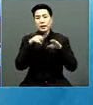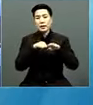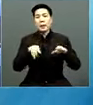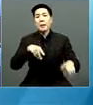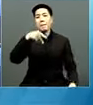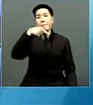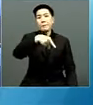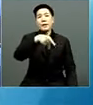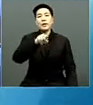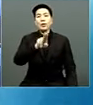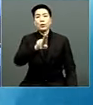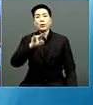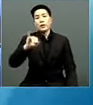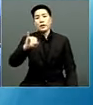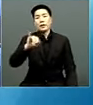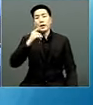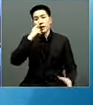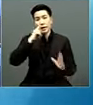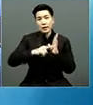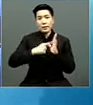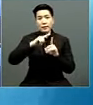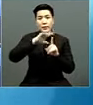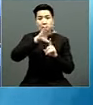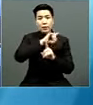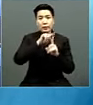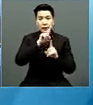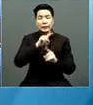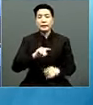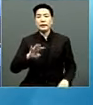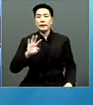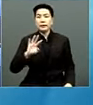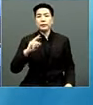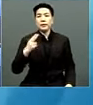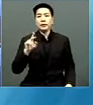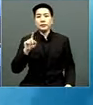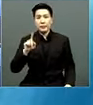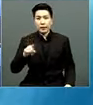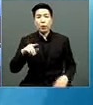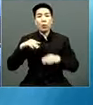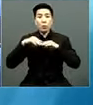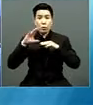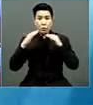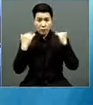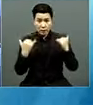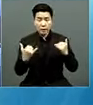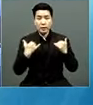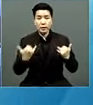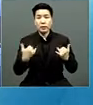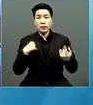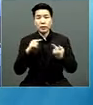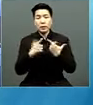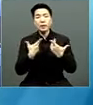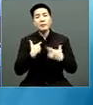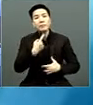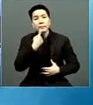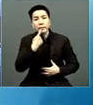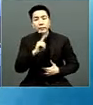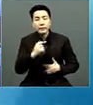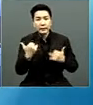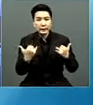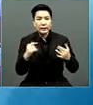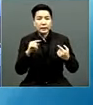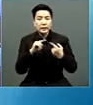สะสมนะครับตั้งแต่1พฤษภามาก็ 41,000 กว่านะครับก็นำเรียนว่าเราก็ยังเรียก